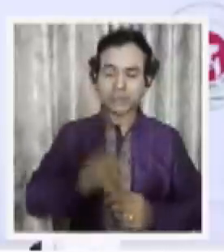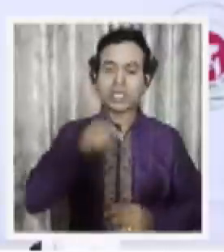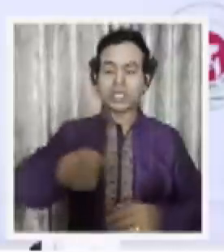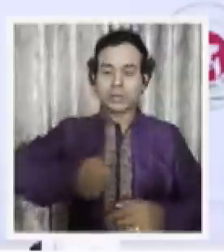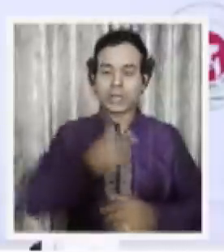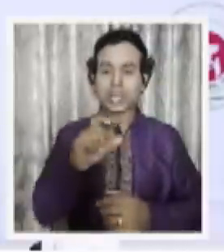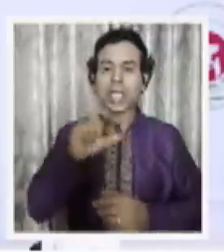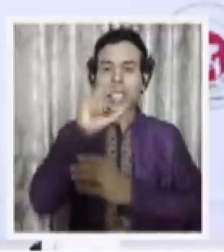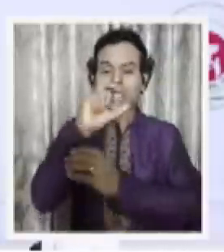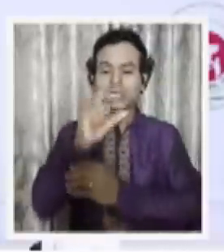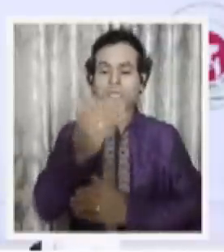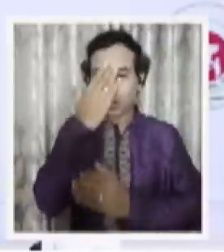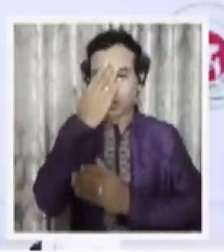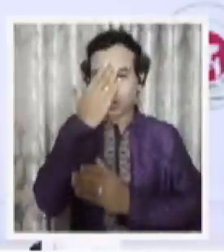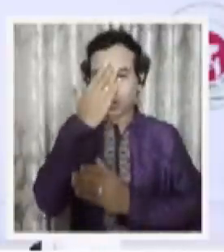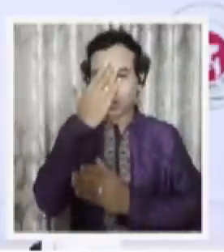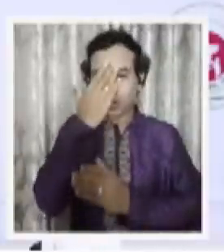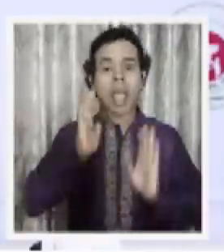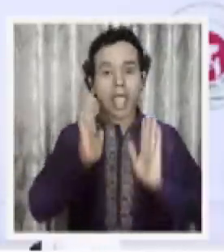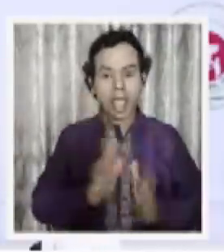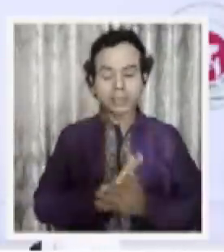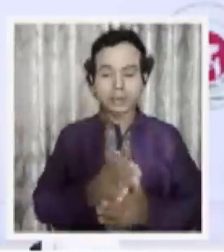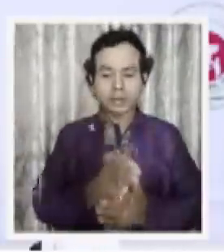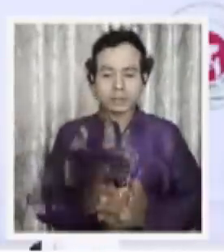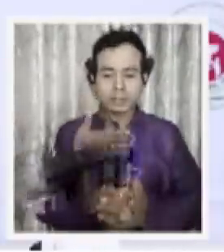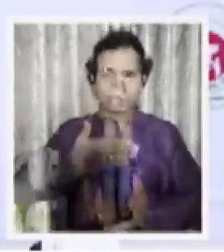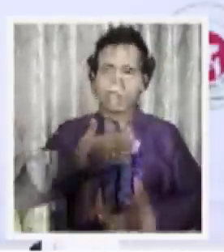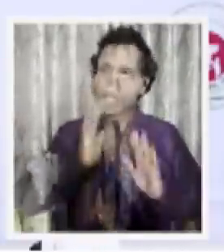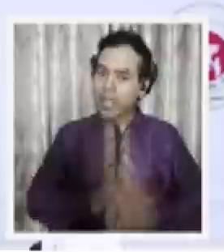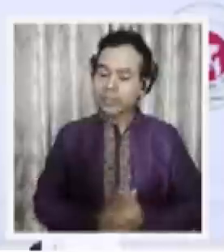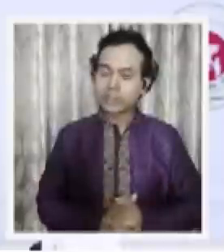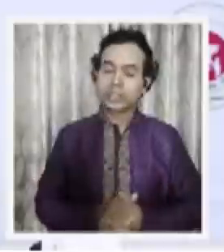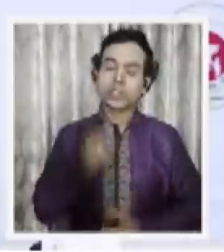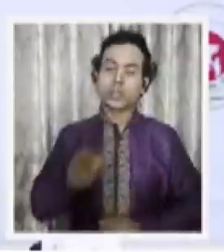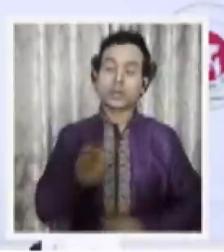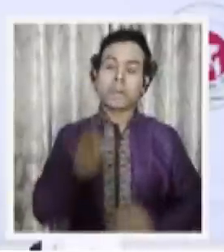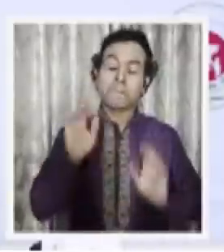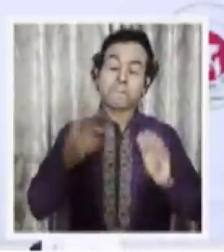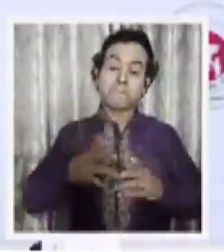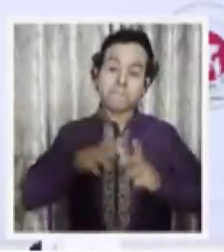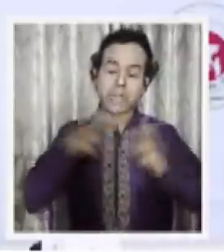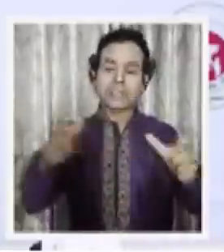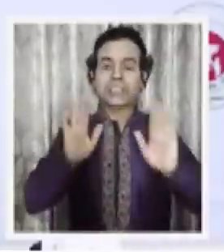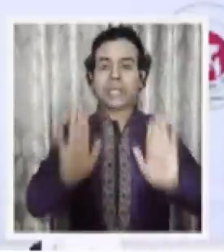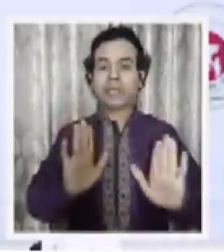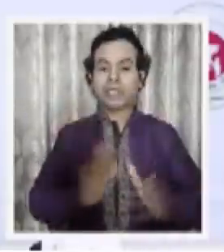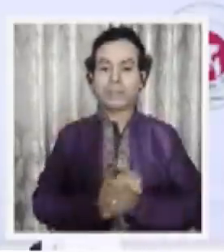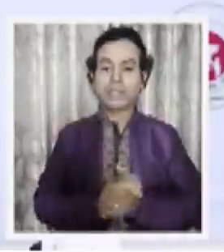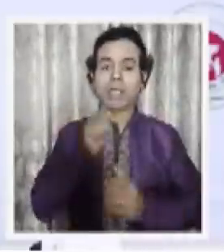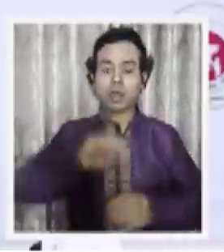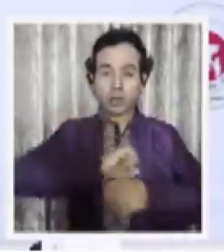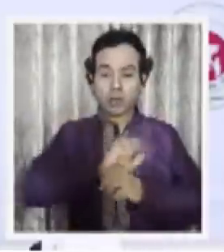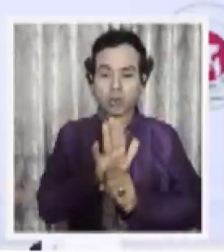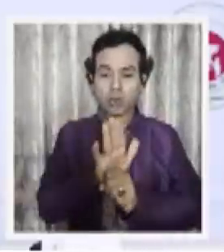আরও ফুসফুসের অসুখ, যা অসংক্রামক ব্যাধি আছে, তারা অনেক বেশি সতর্ক থাকবেন, কারণ তাদের ক্ষেত্রে করোনা আক্রান্ত হলে